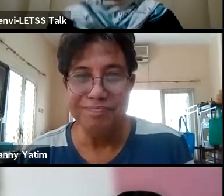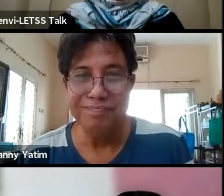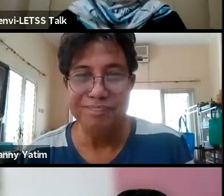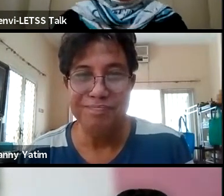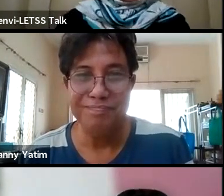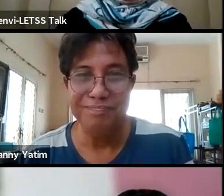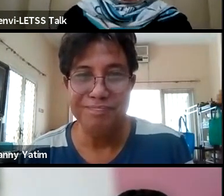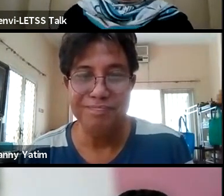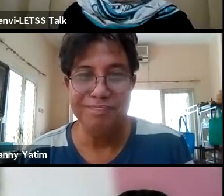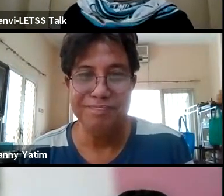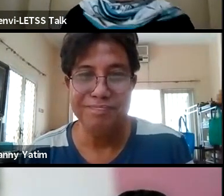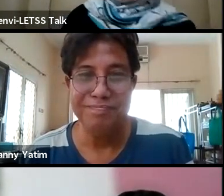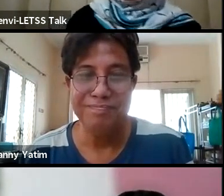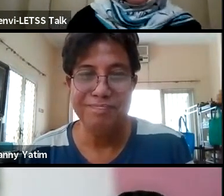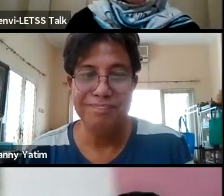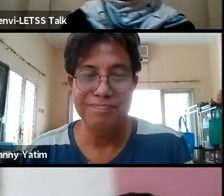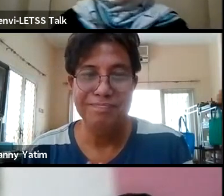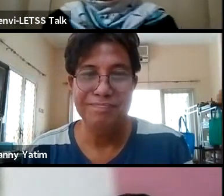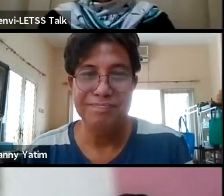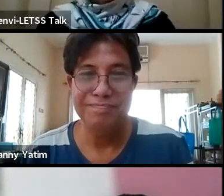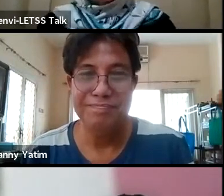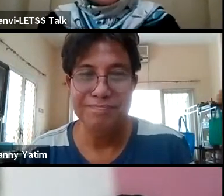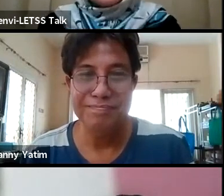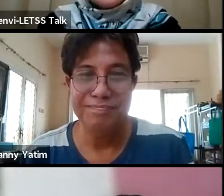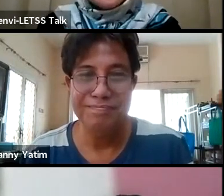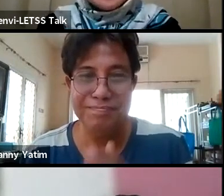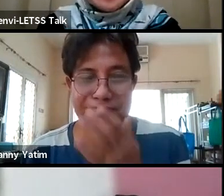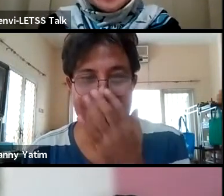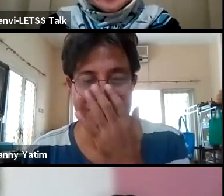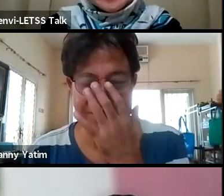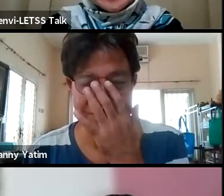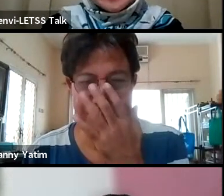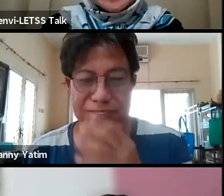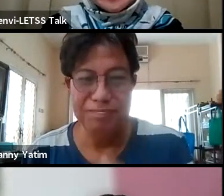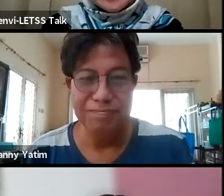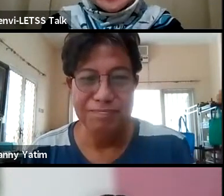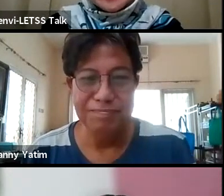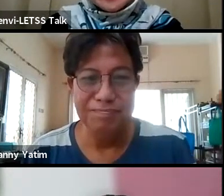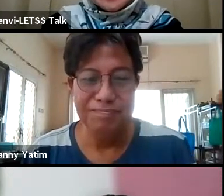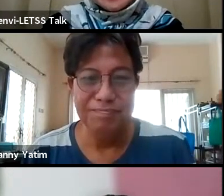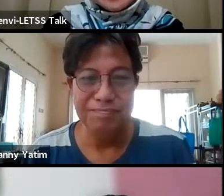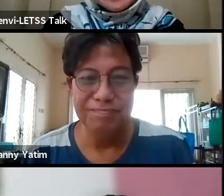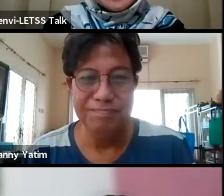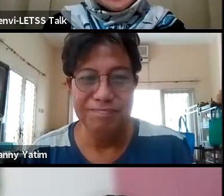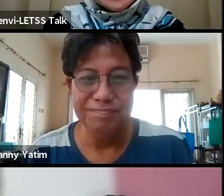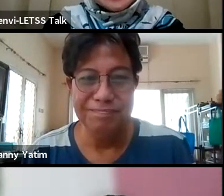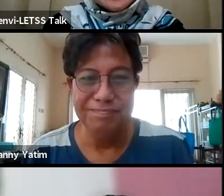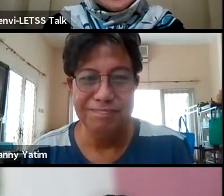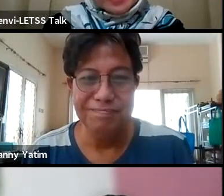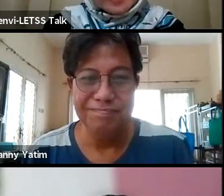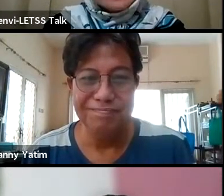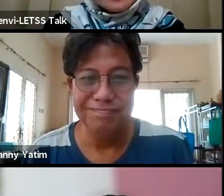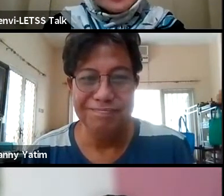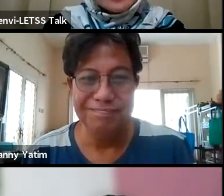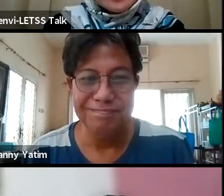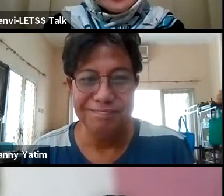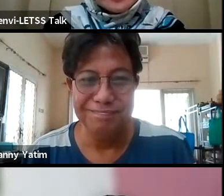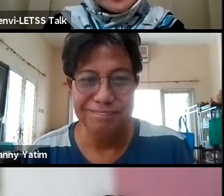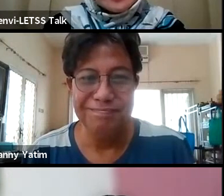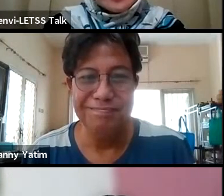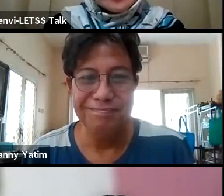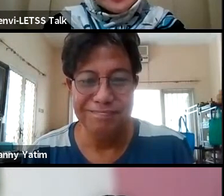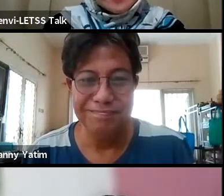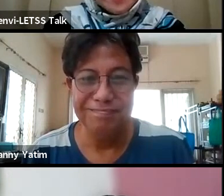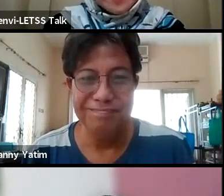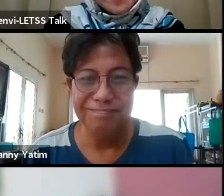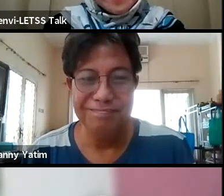Ibet, Mas Deni, Farid sebagai juri ya yang sudah berapa hari ya, waktu 10 hari ya penjurian dari